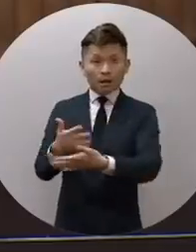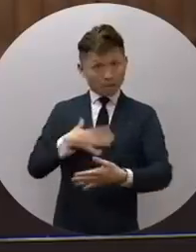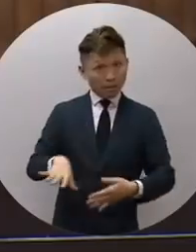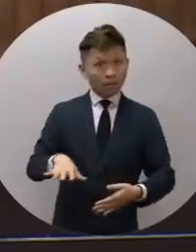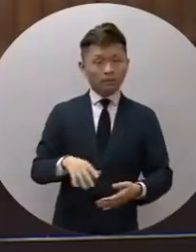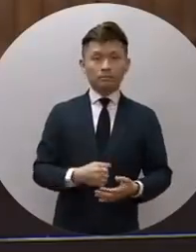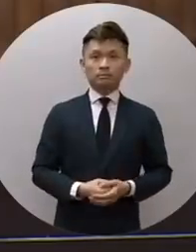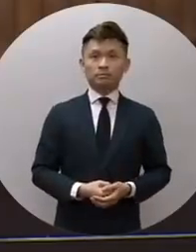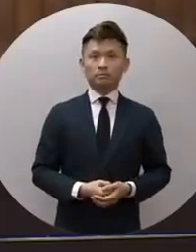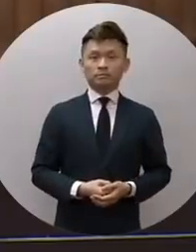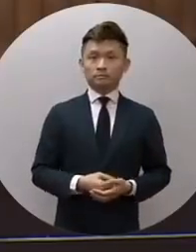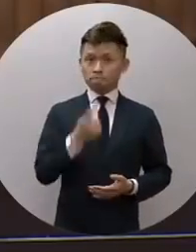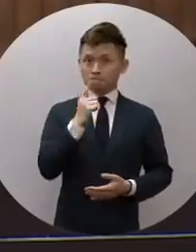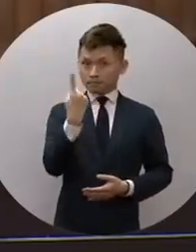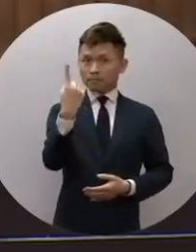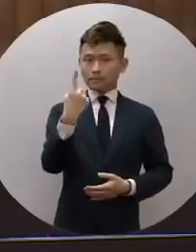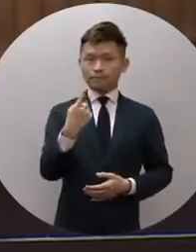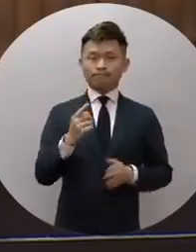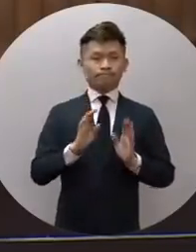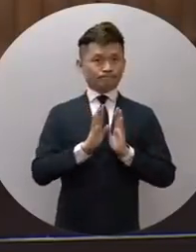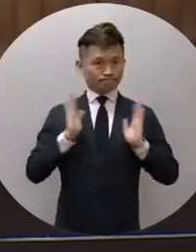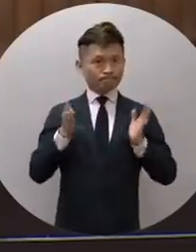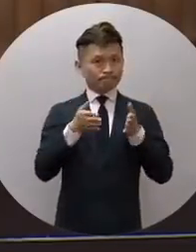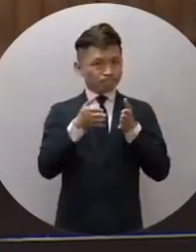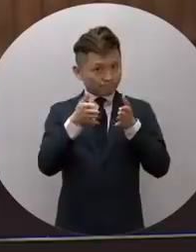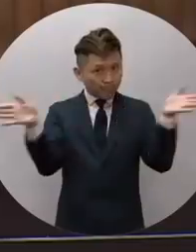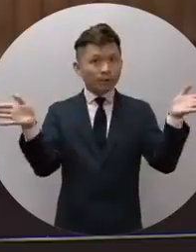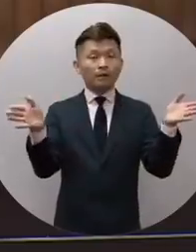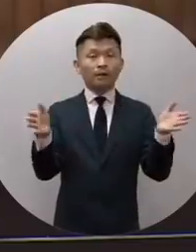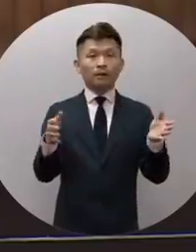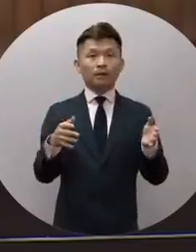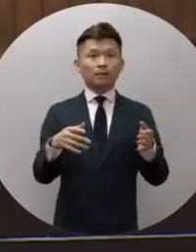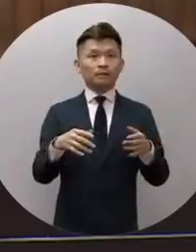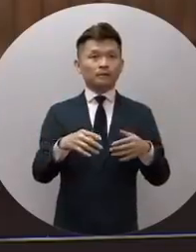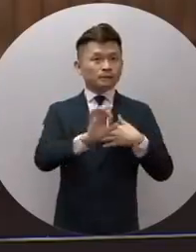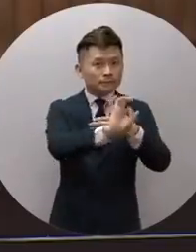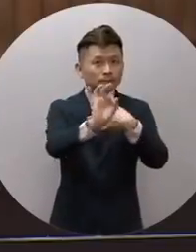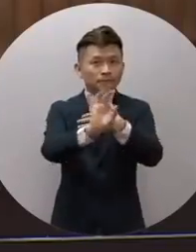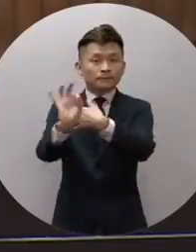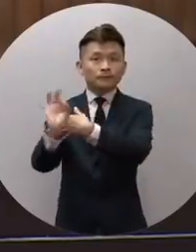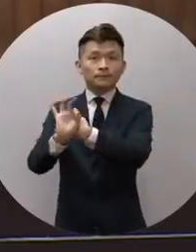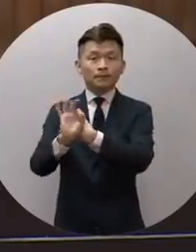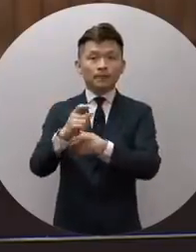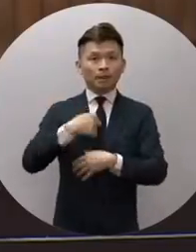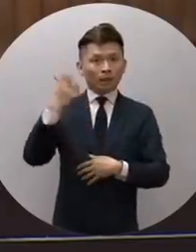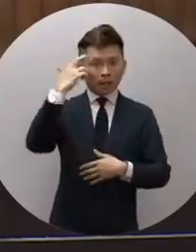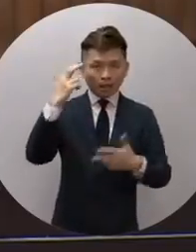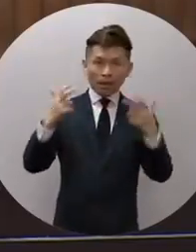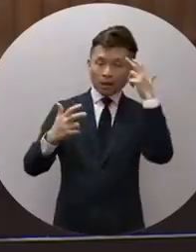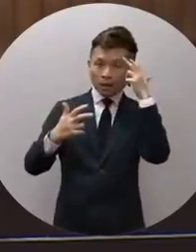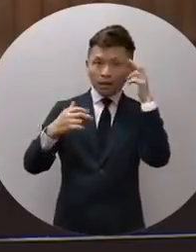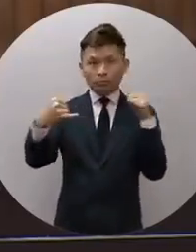够认知到，唯有开大门，走大路，走出各自意识形态的坚